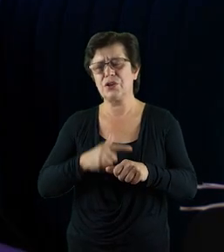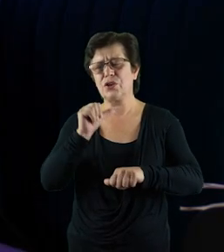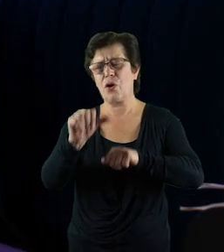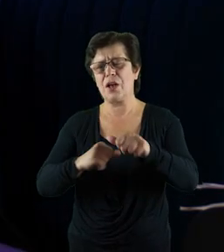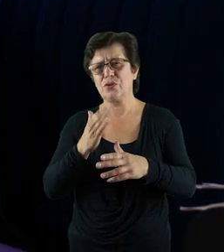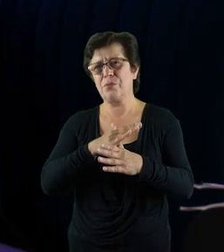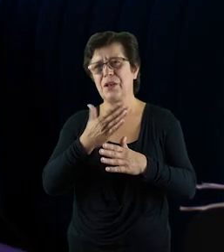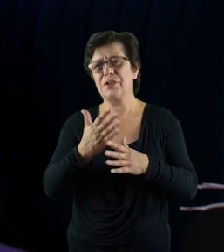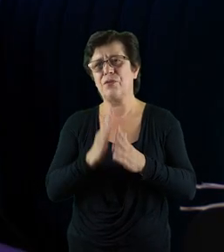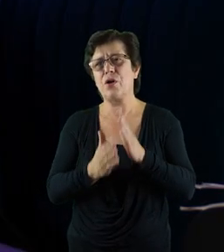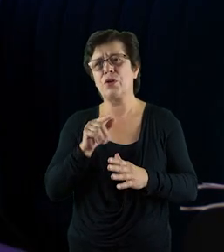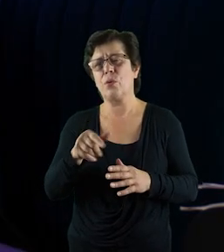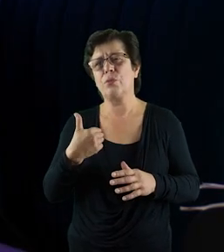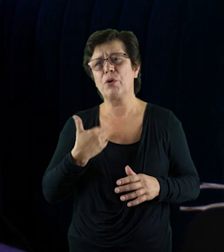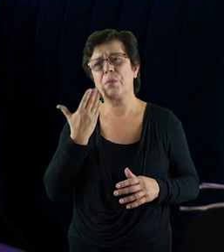bardzo